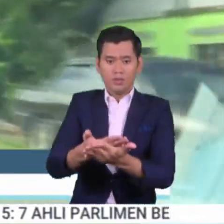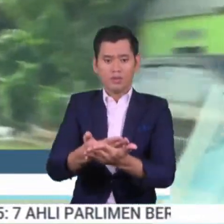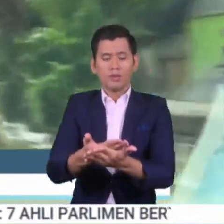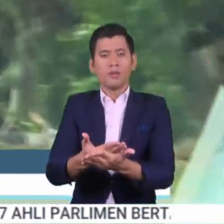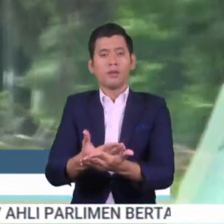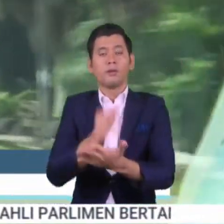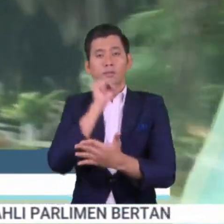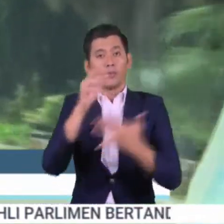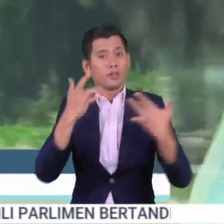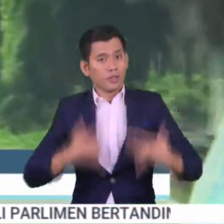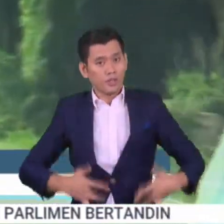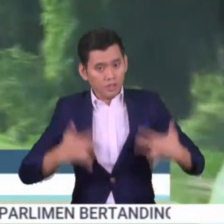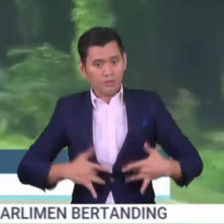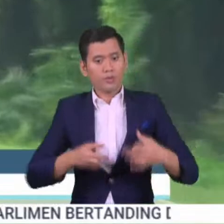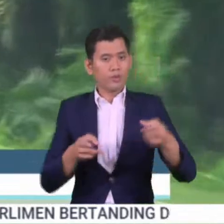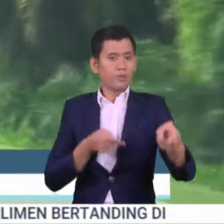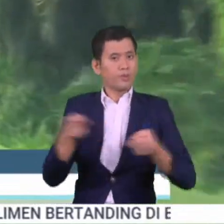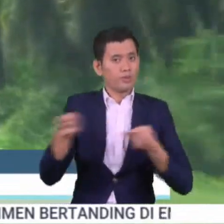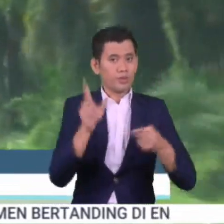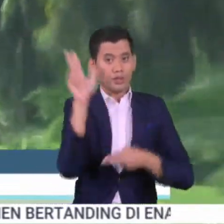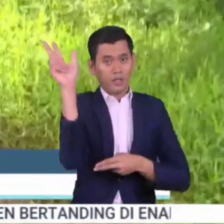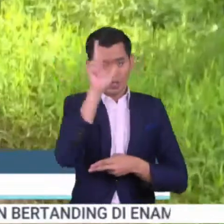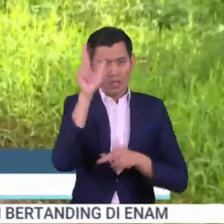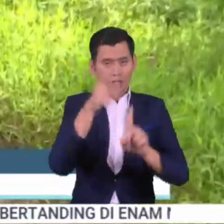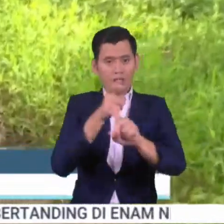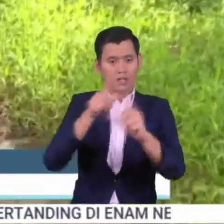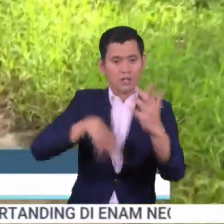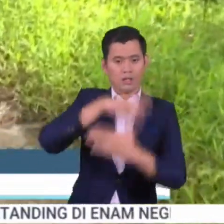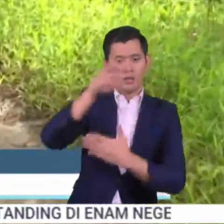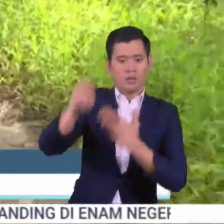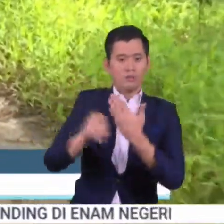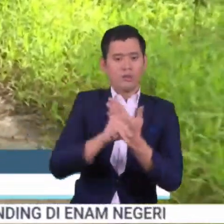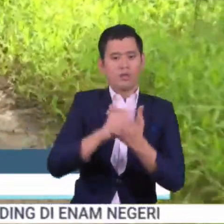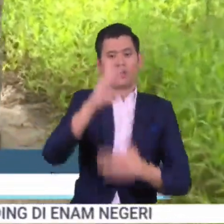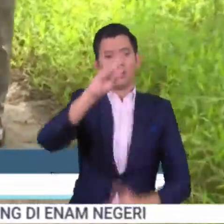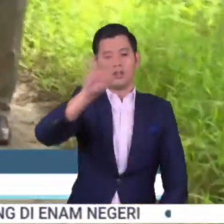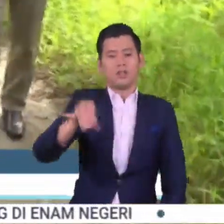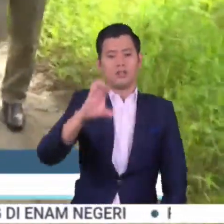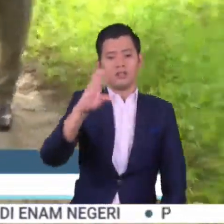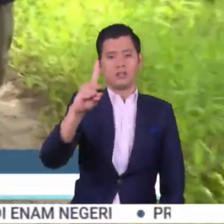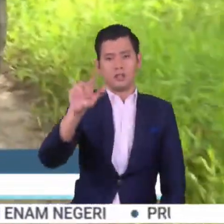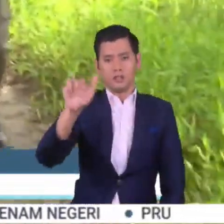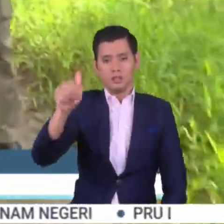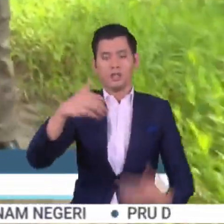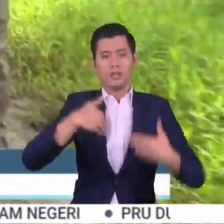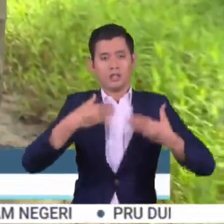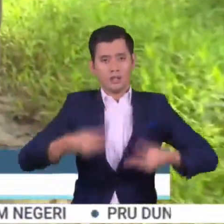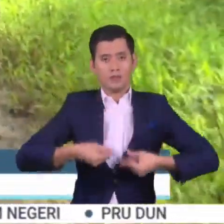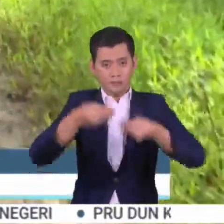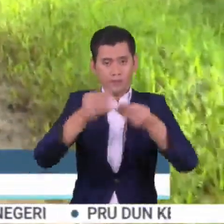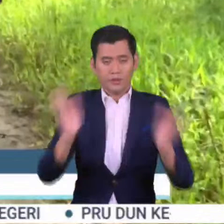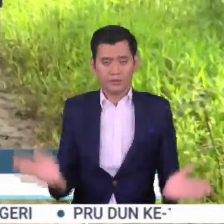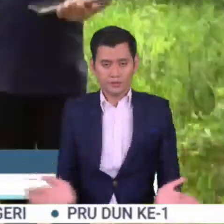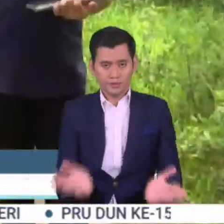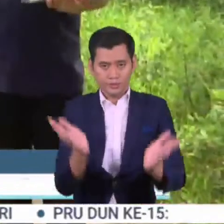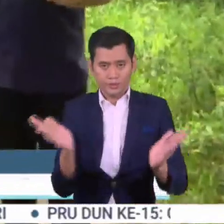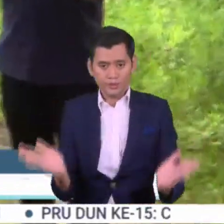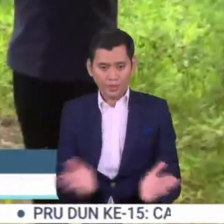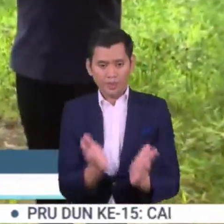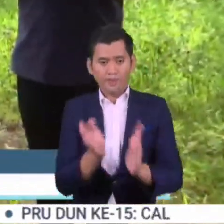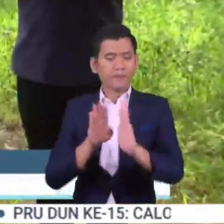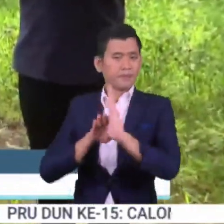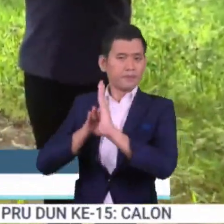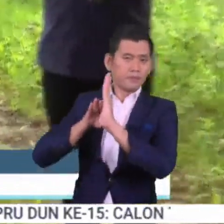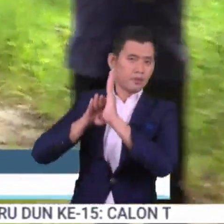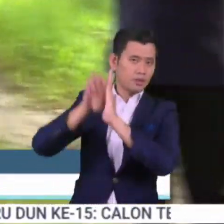Tidak dapat dinafikan. Usaha kerajaan melalui program jendela akan memberi pelbagai rangsangan luar biasa dalam